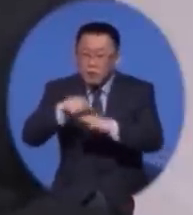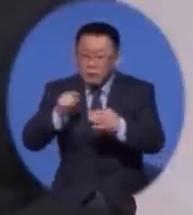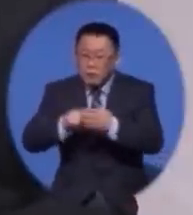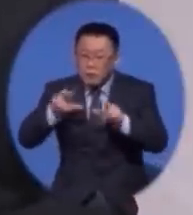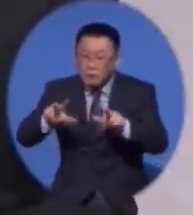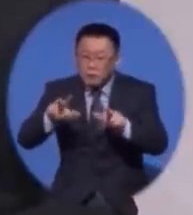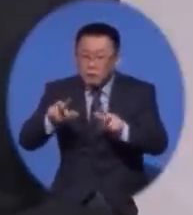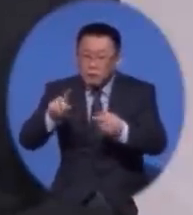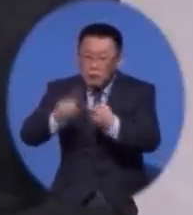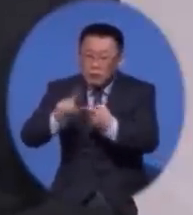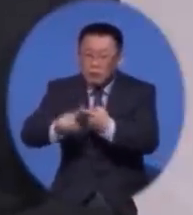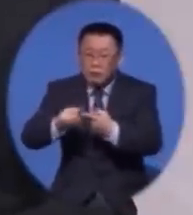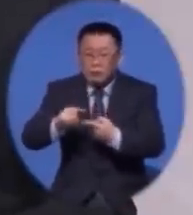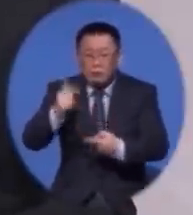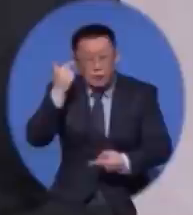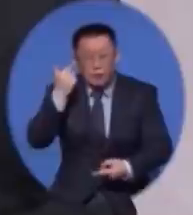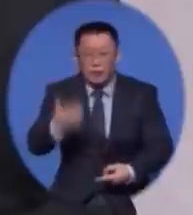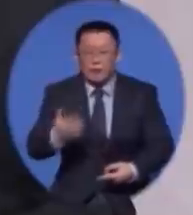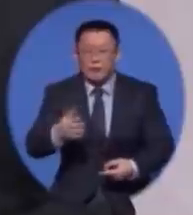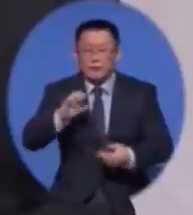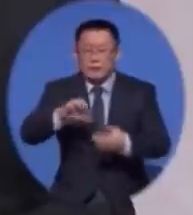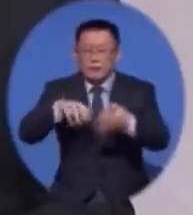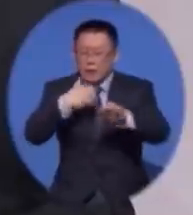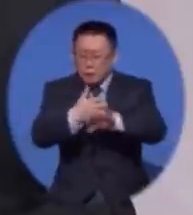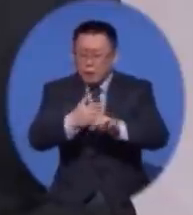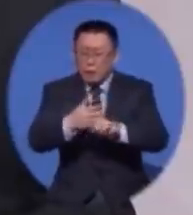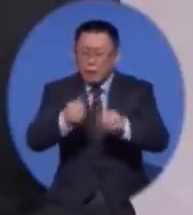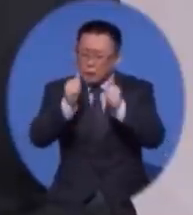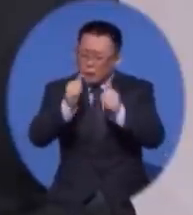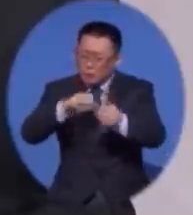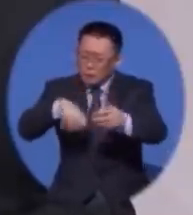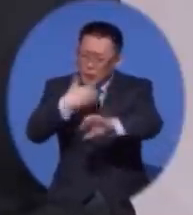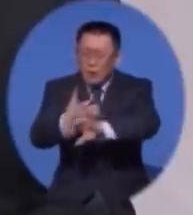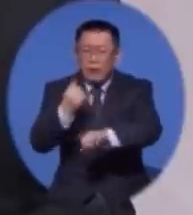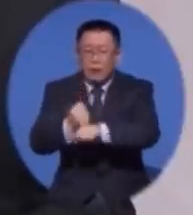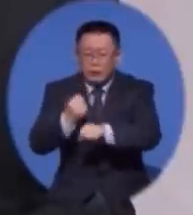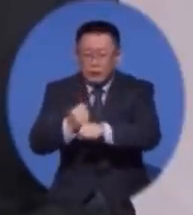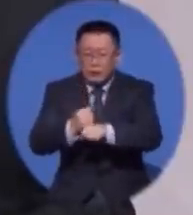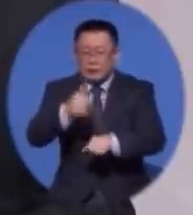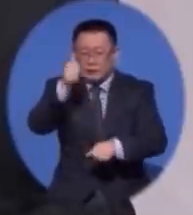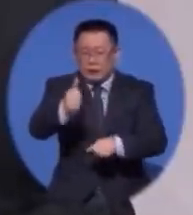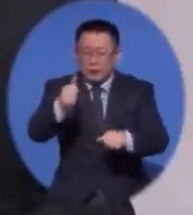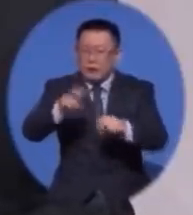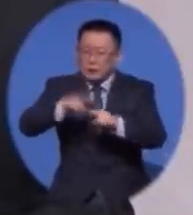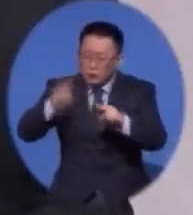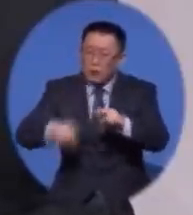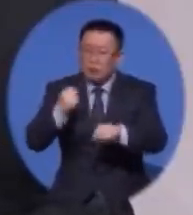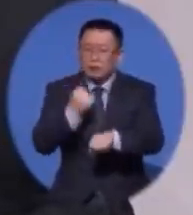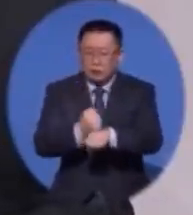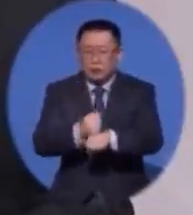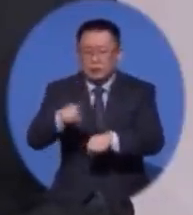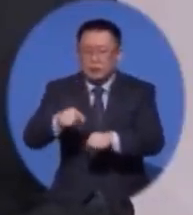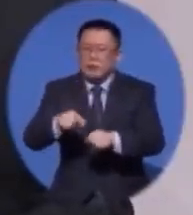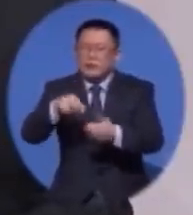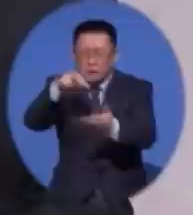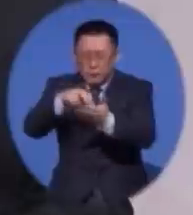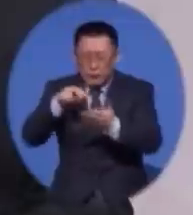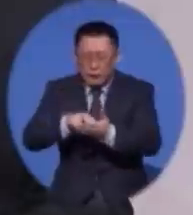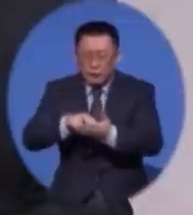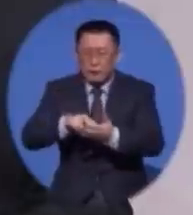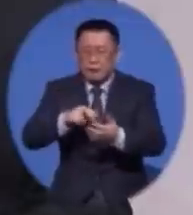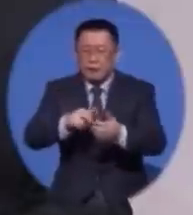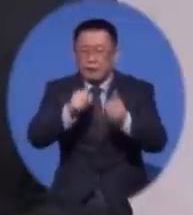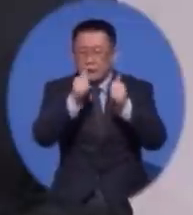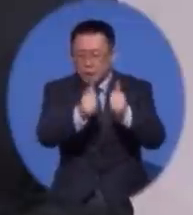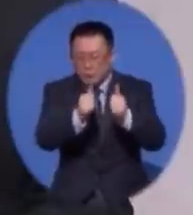비슷합니까? 아니요, 사법개혁과 네. 검찰개혁을 추진하다가 장관을 그만두지 않았습니까? 그런 차원에서